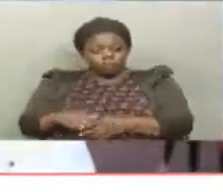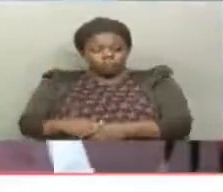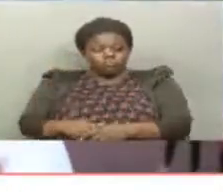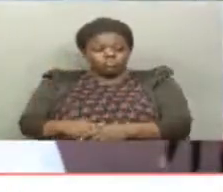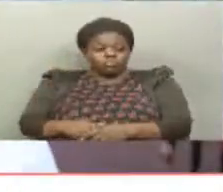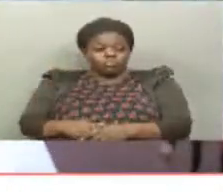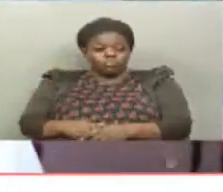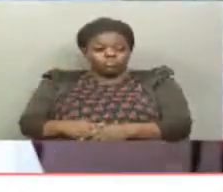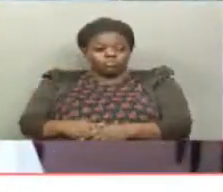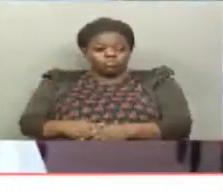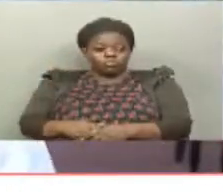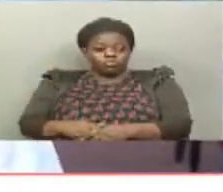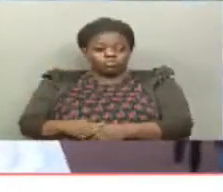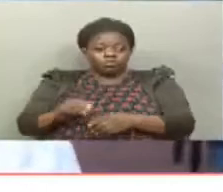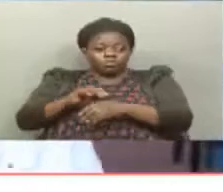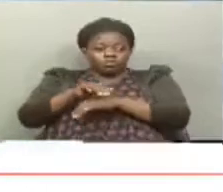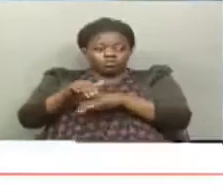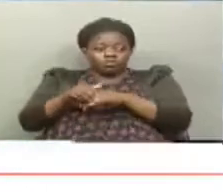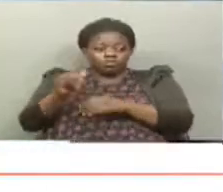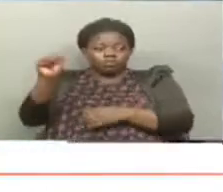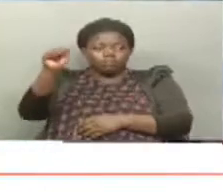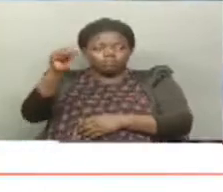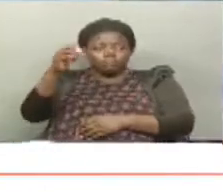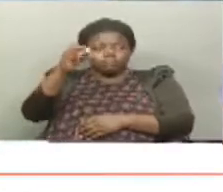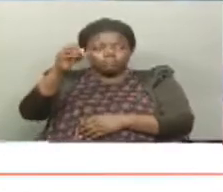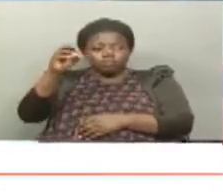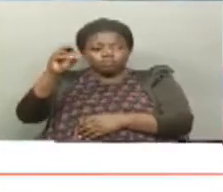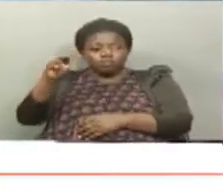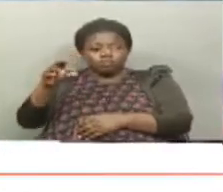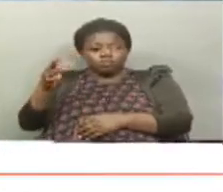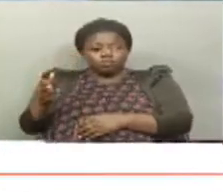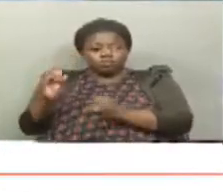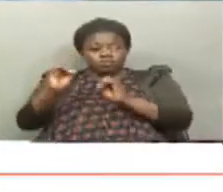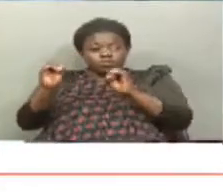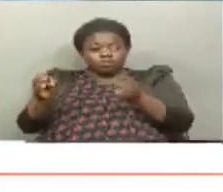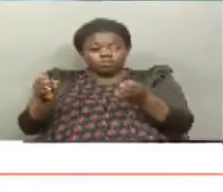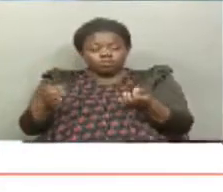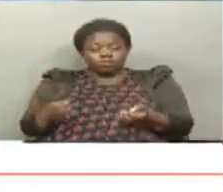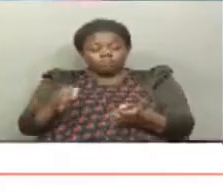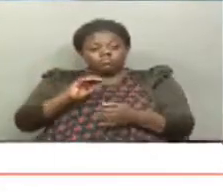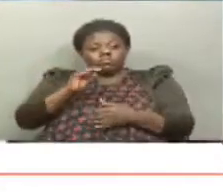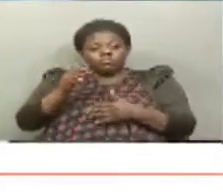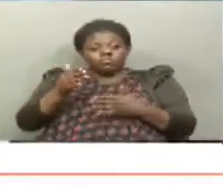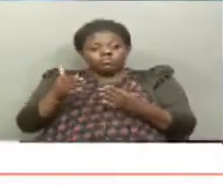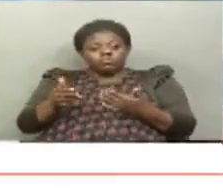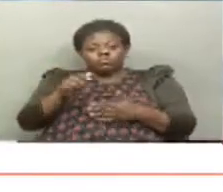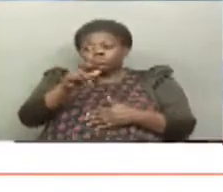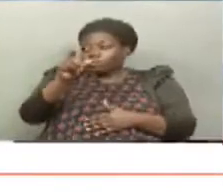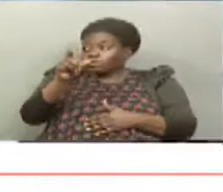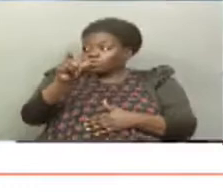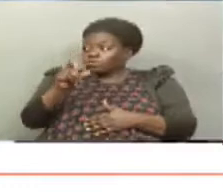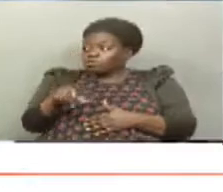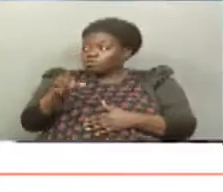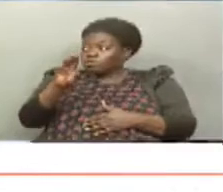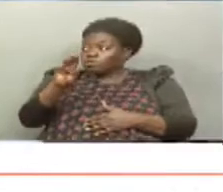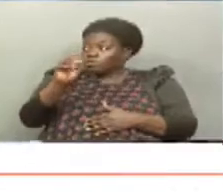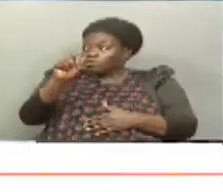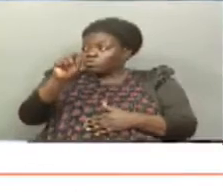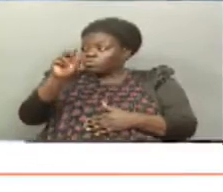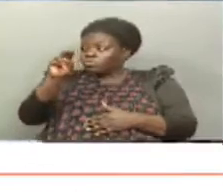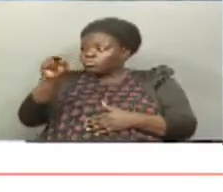Tukola soka tuwa ne Fortbet nga tugezako okudiza ku bafani bafe oba tudiza buli omu betting ne